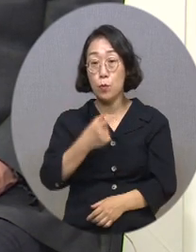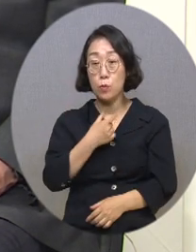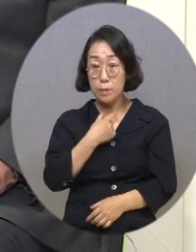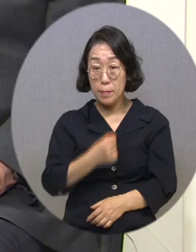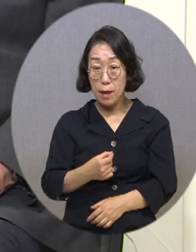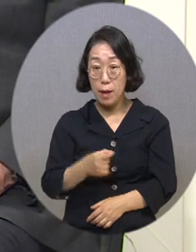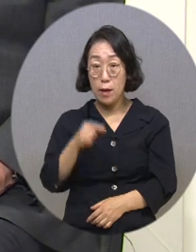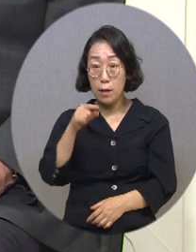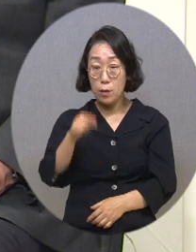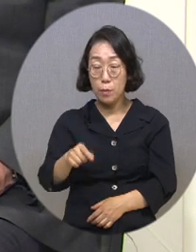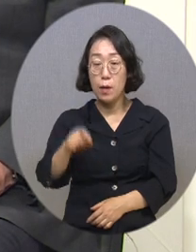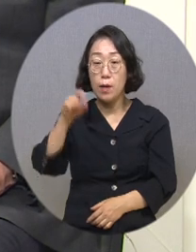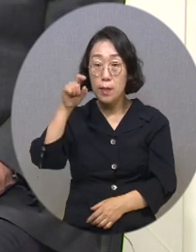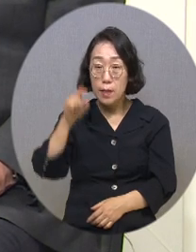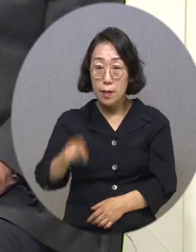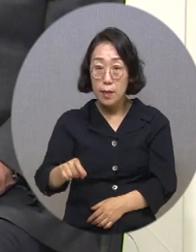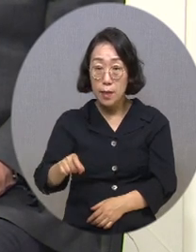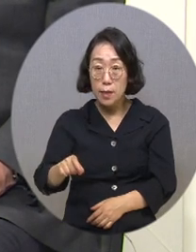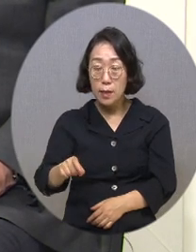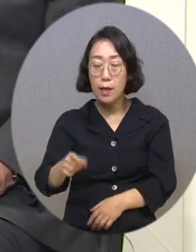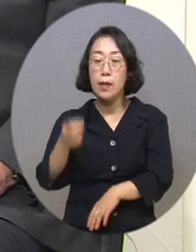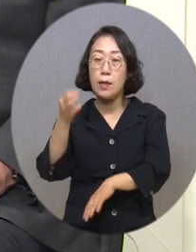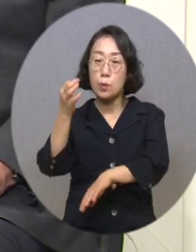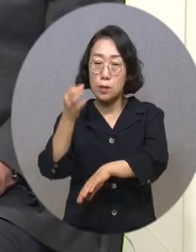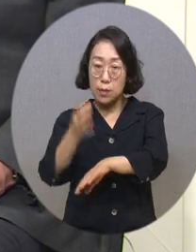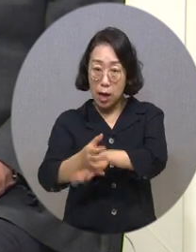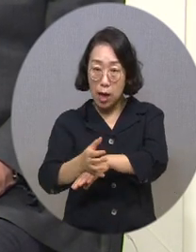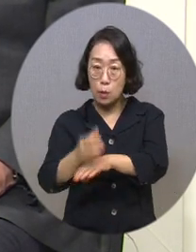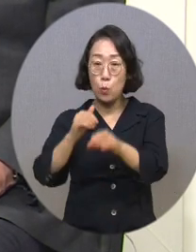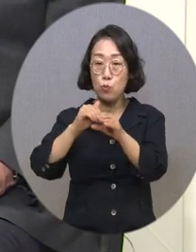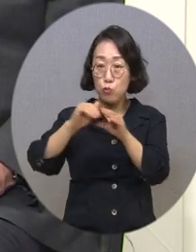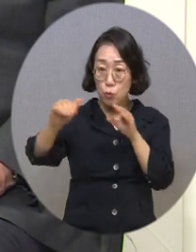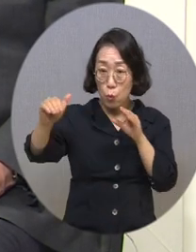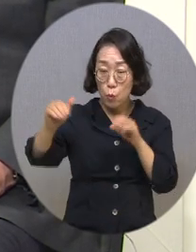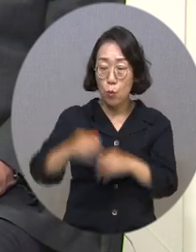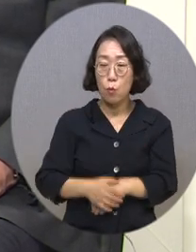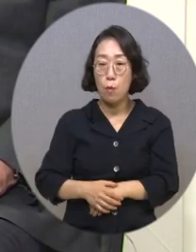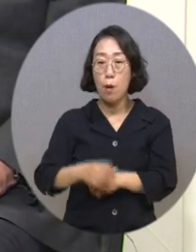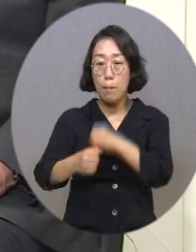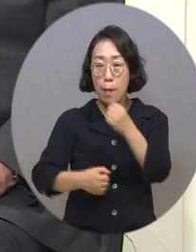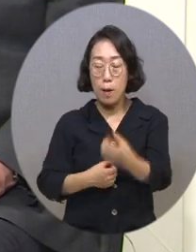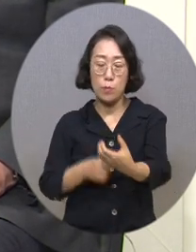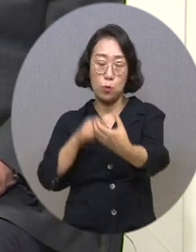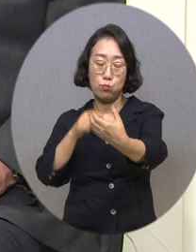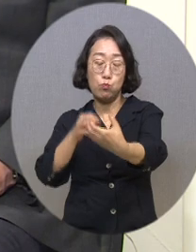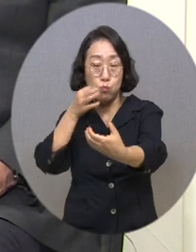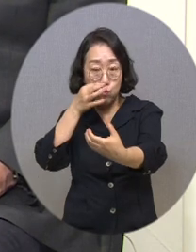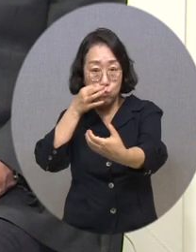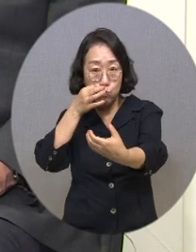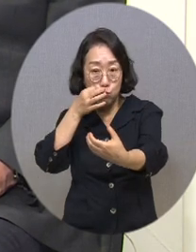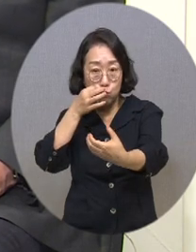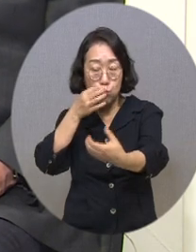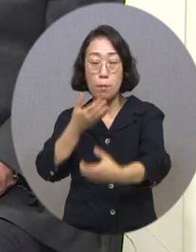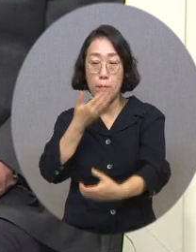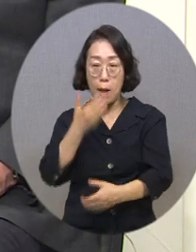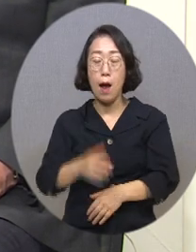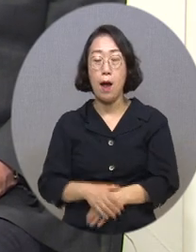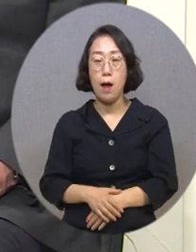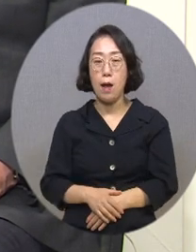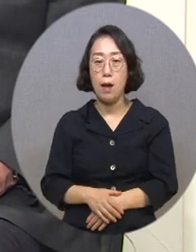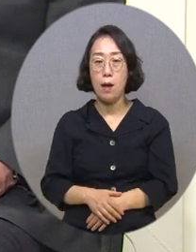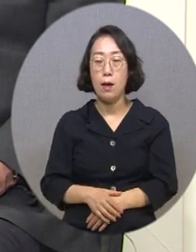싶다. 그러면 클릭해서 그걸 구매하고 마음껏 핸드폰으로 자기가 보고 싶을 때 보는 거죠. 그래서